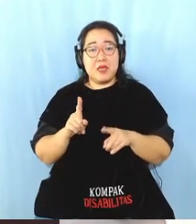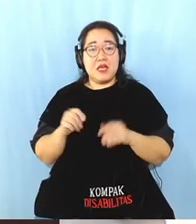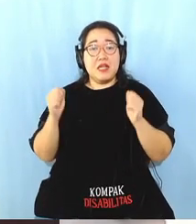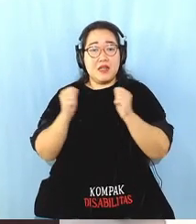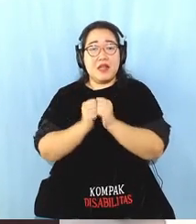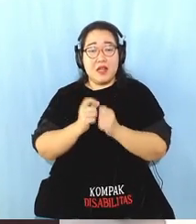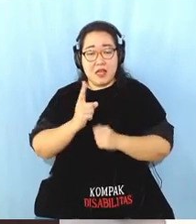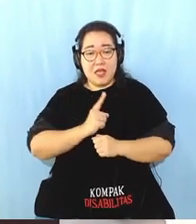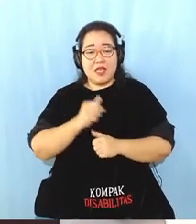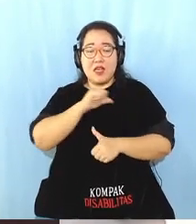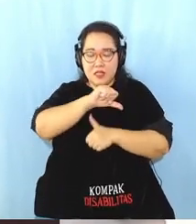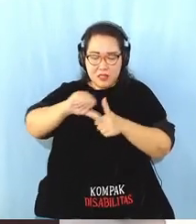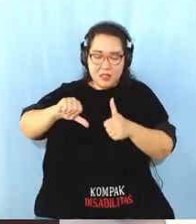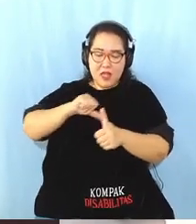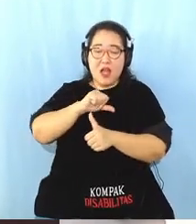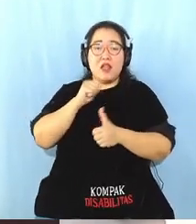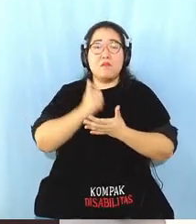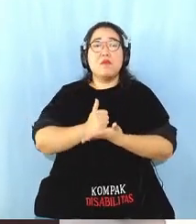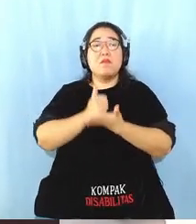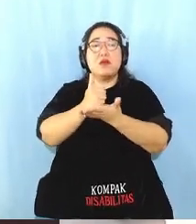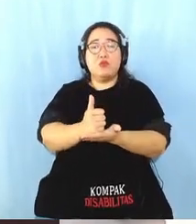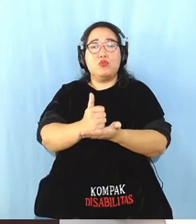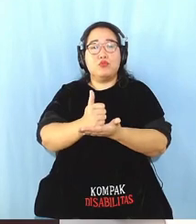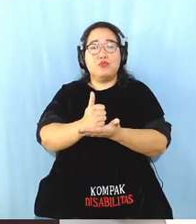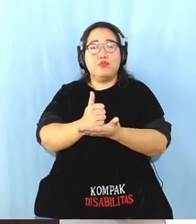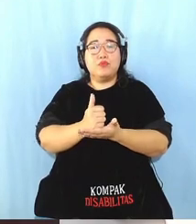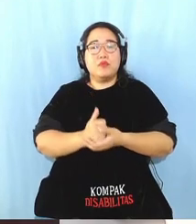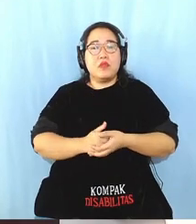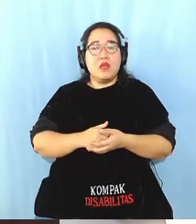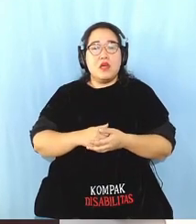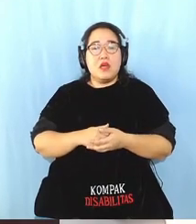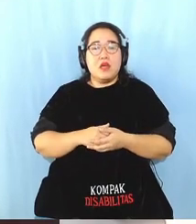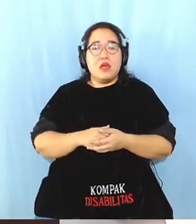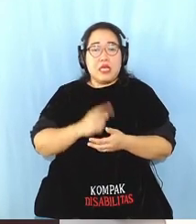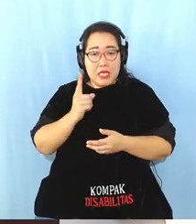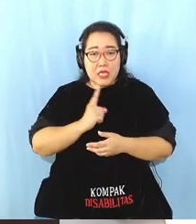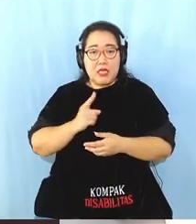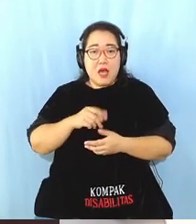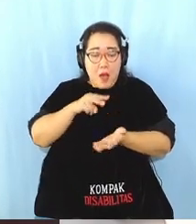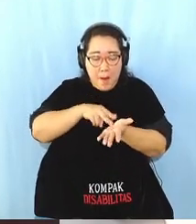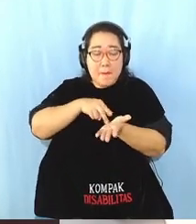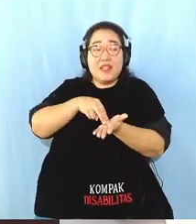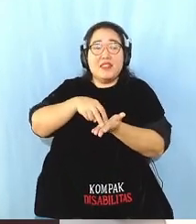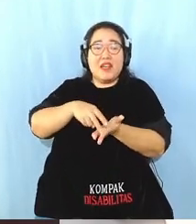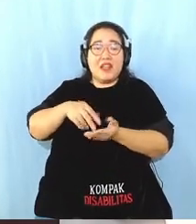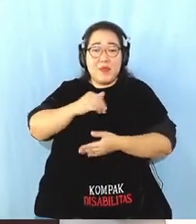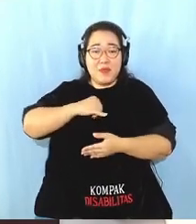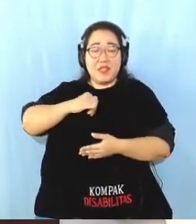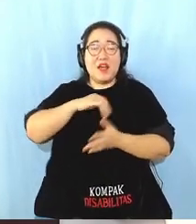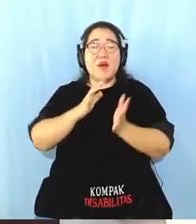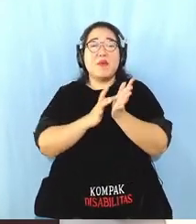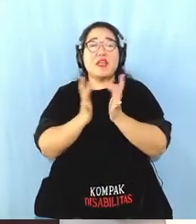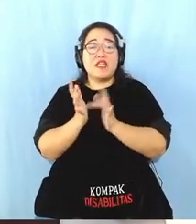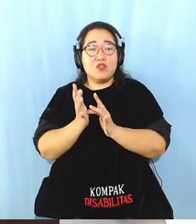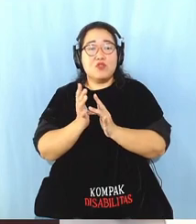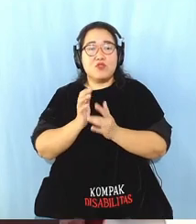Bisakah kita bersama Yesus yang kita imani, supaya iman saya itu menjadi nyata dan